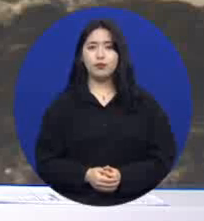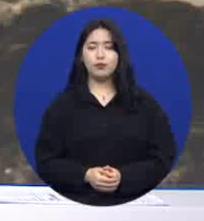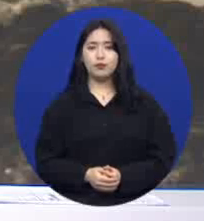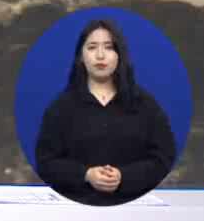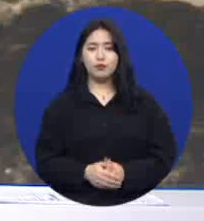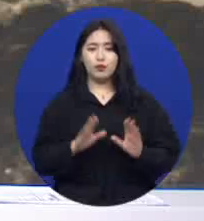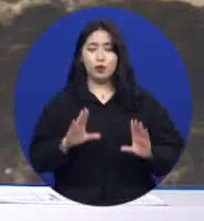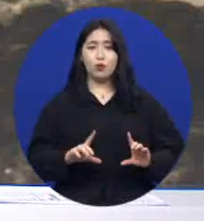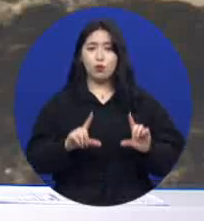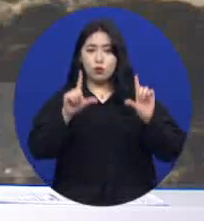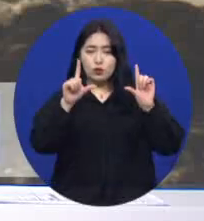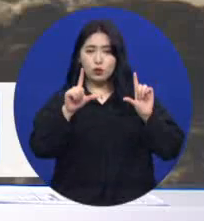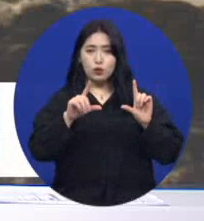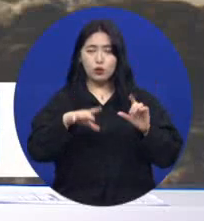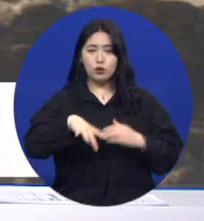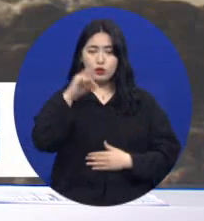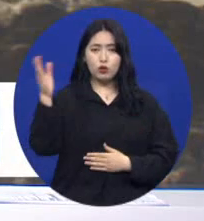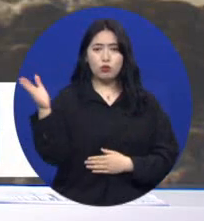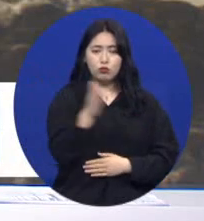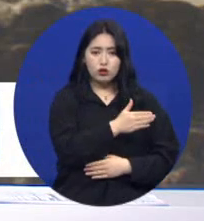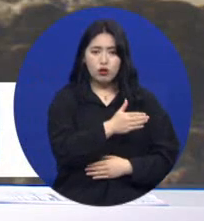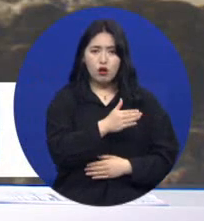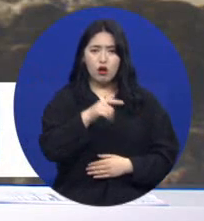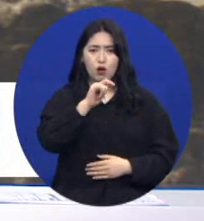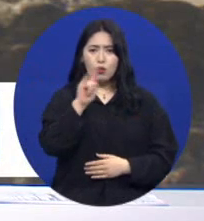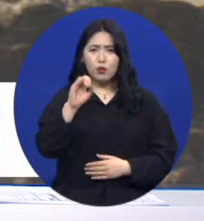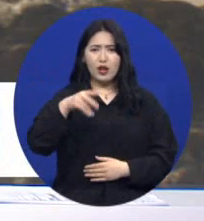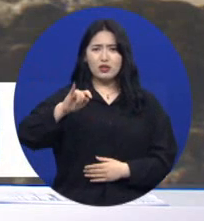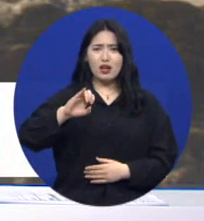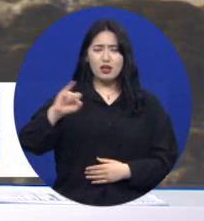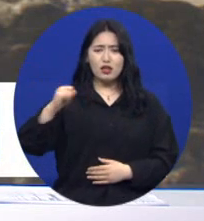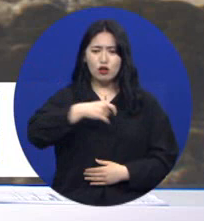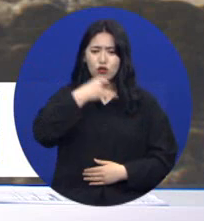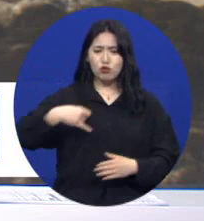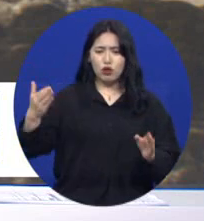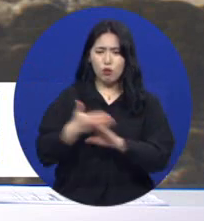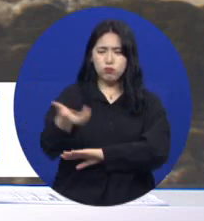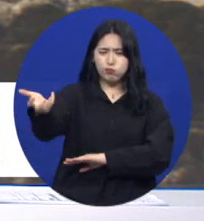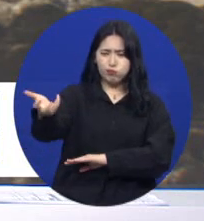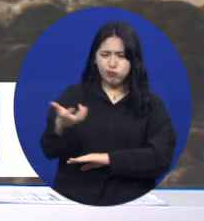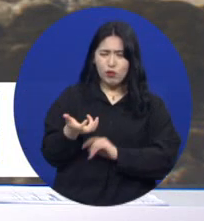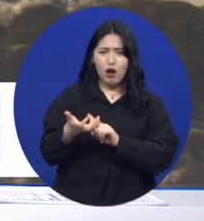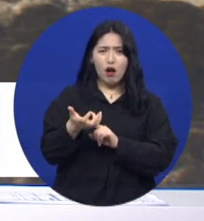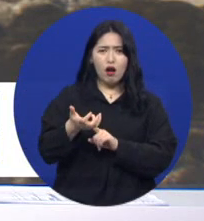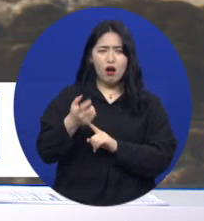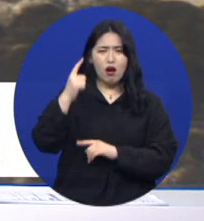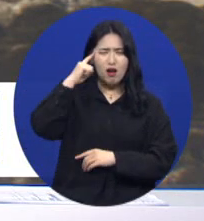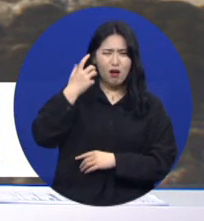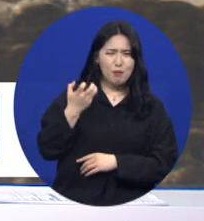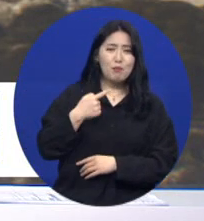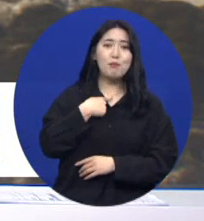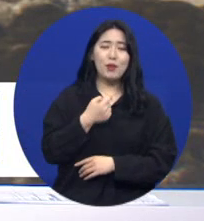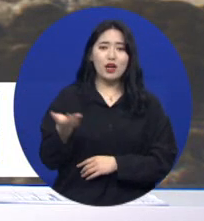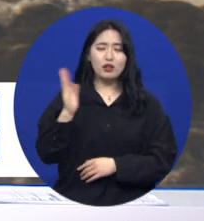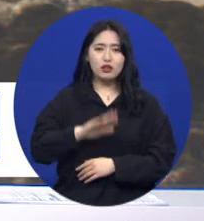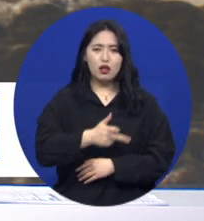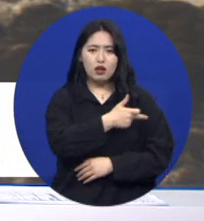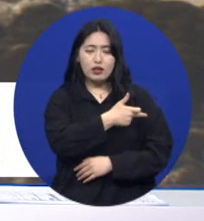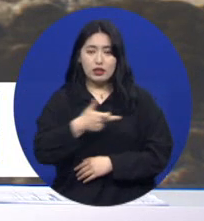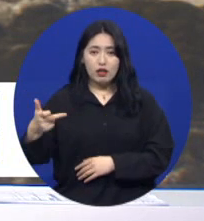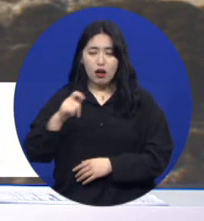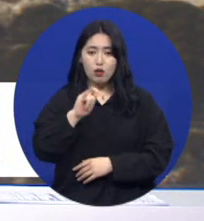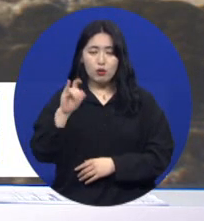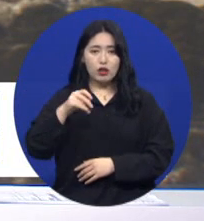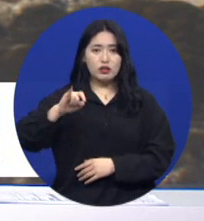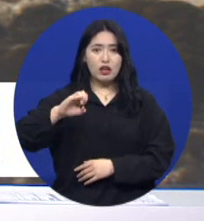올 초부터 중국 연안에서 밀려온 굉장히 모자반 때문에 골머리를 앓아 썼는데요 거대한 굉장히 모자반